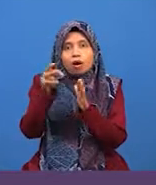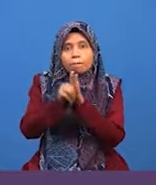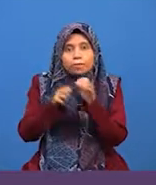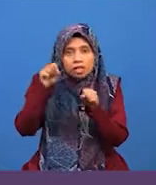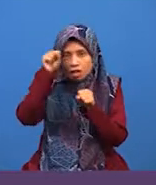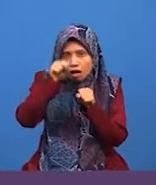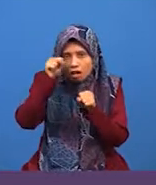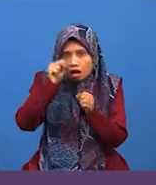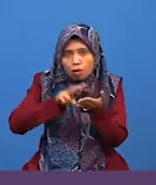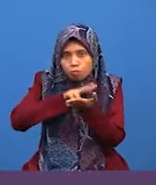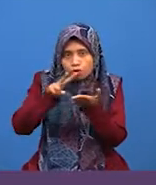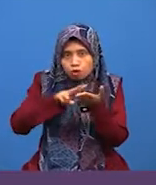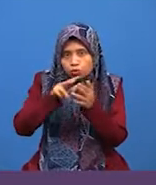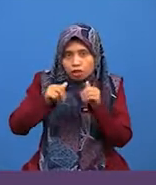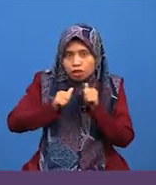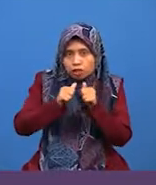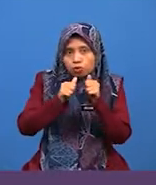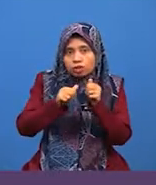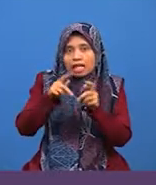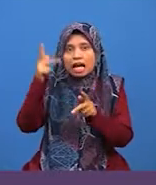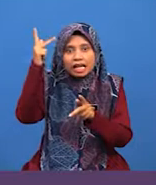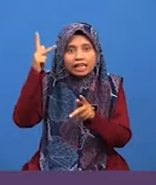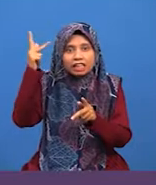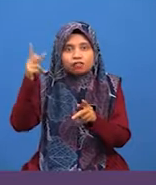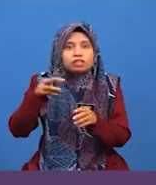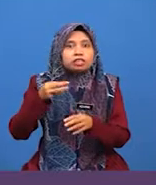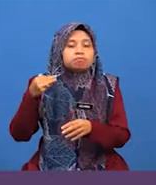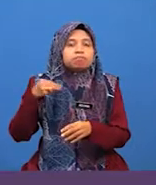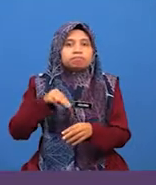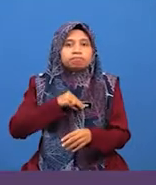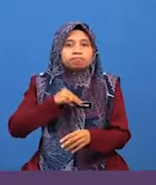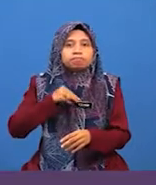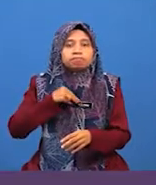video mengikut kreativiti masing-masing.